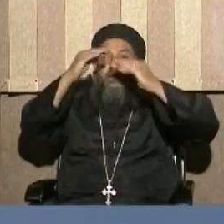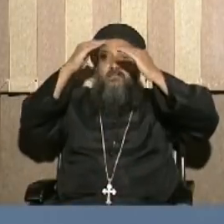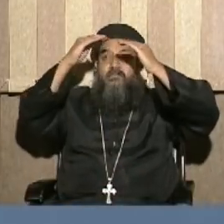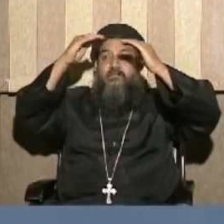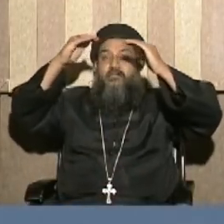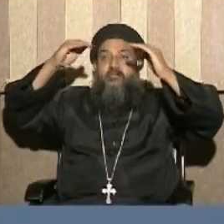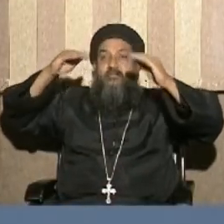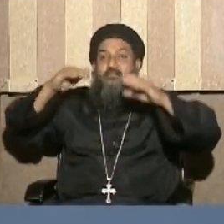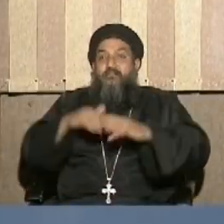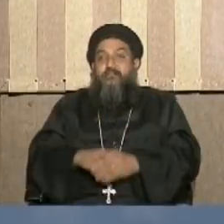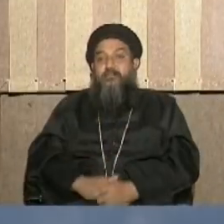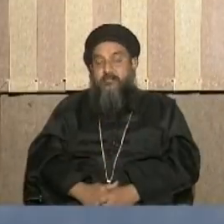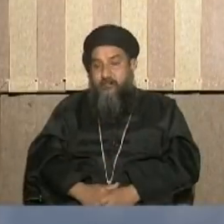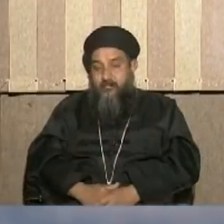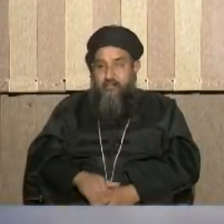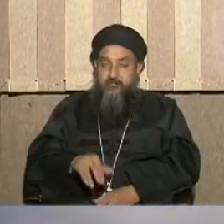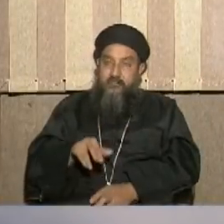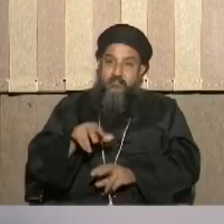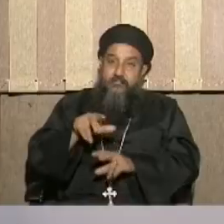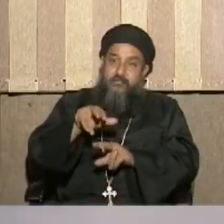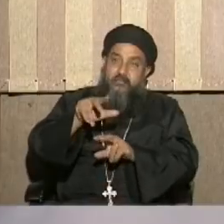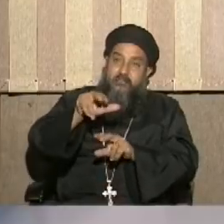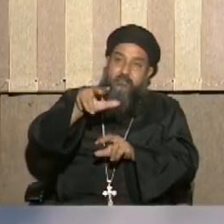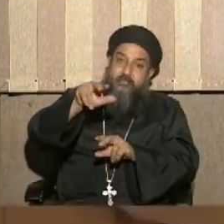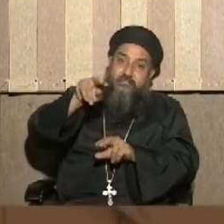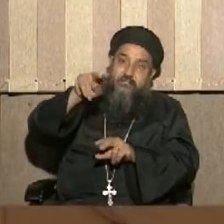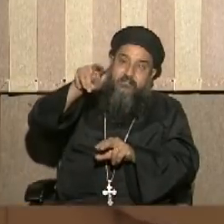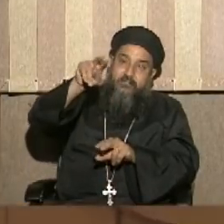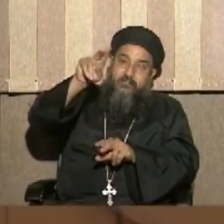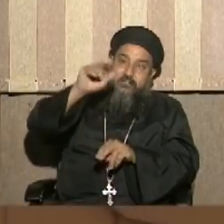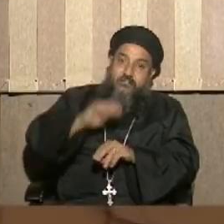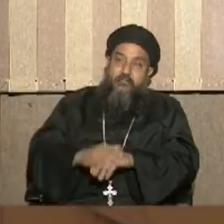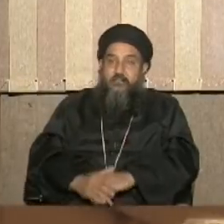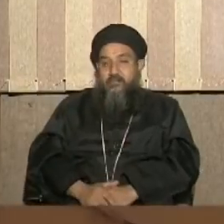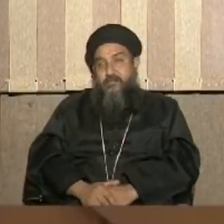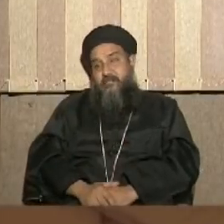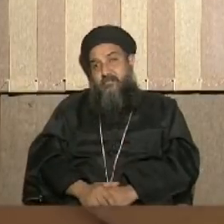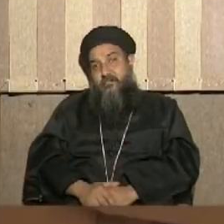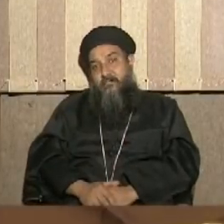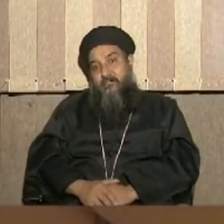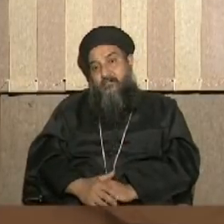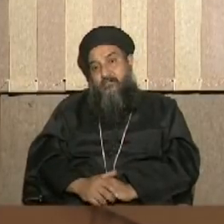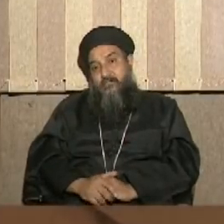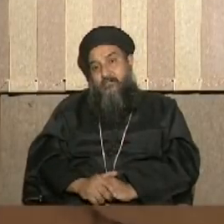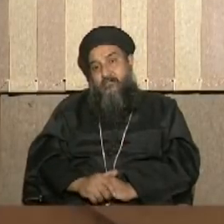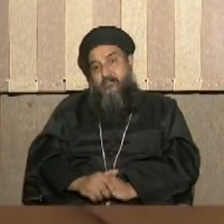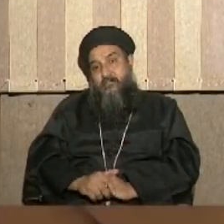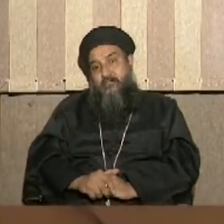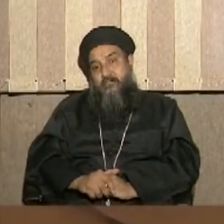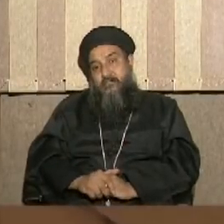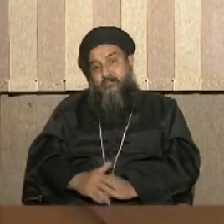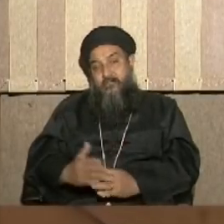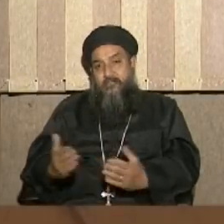بتبص ناحيه الشرق ليه؟ احنا هنصلي دلوقتي ولا